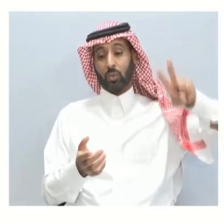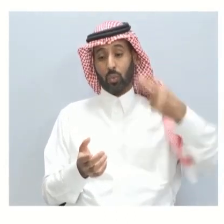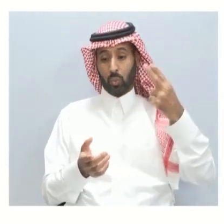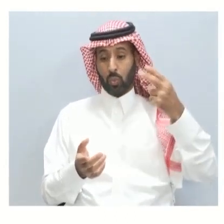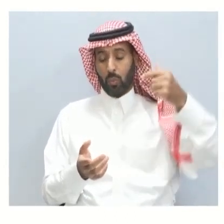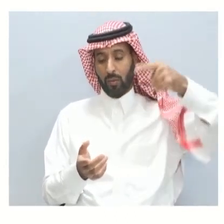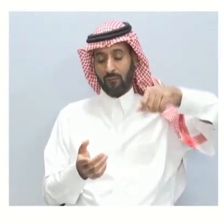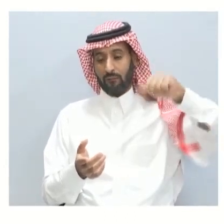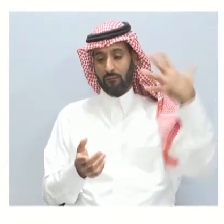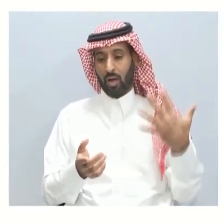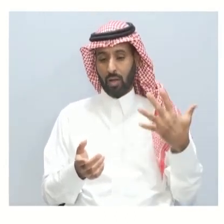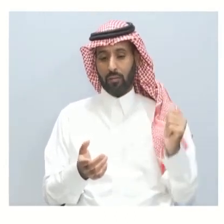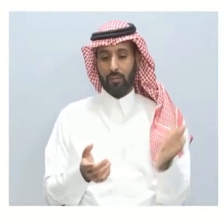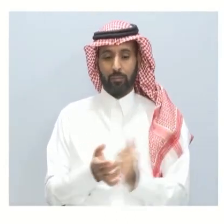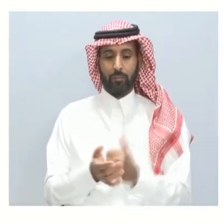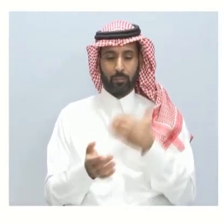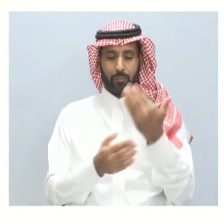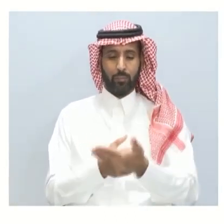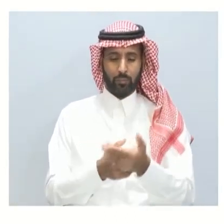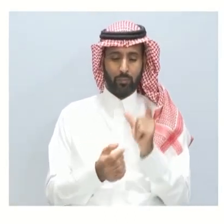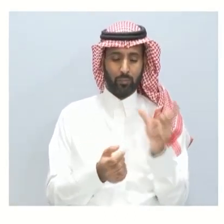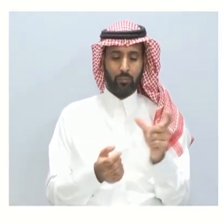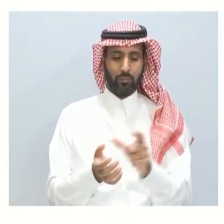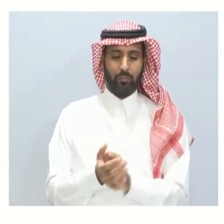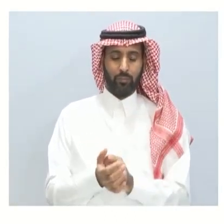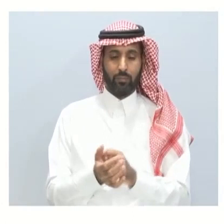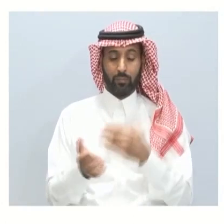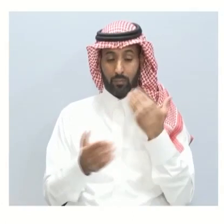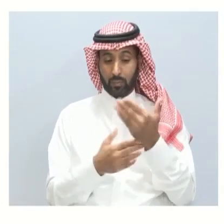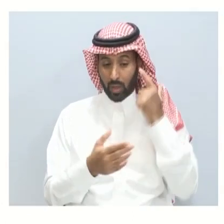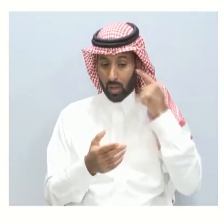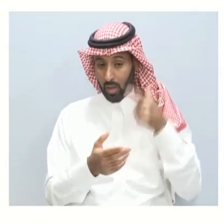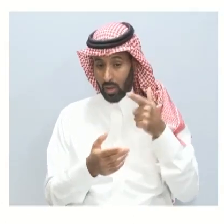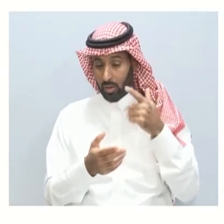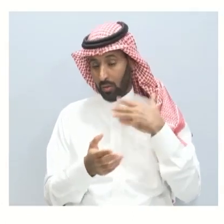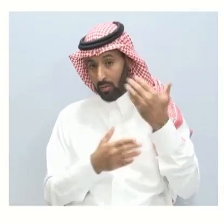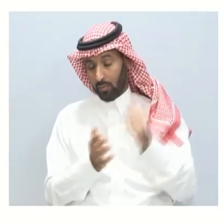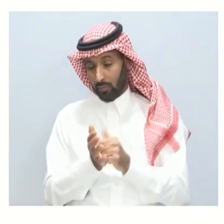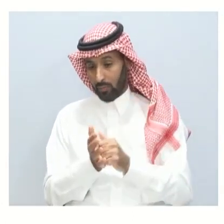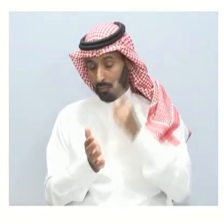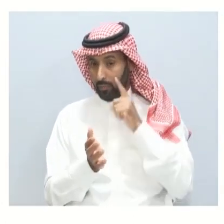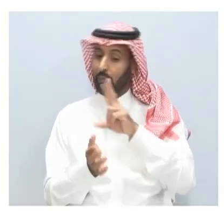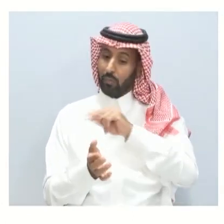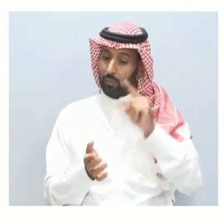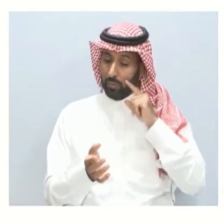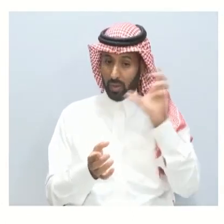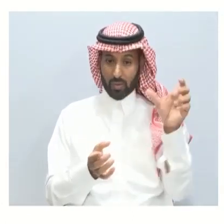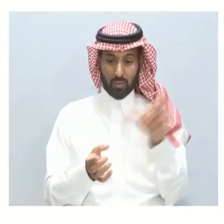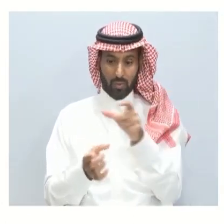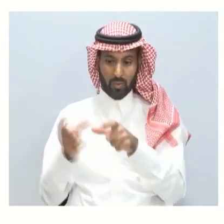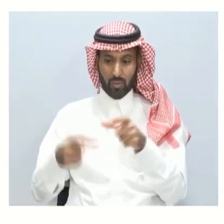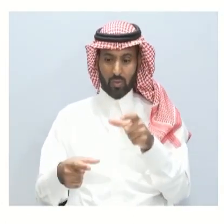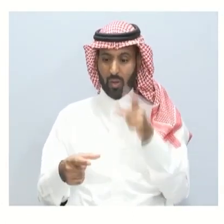اس تو بي فايف اذا هي هذا مثال تطبيق عليها ستحاول انت في المنزل ان تطبق على المجموعات